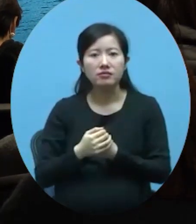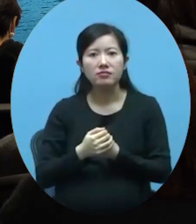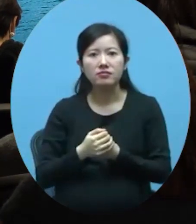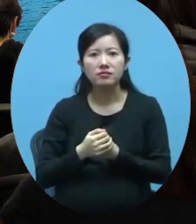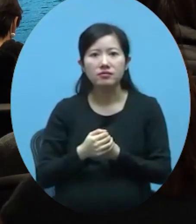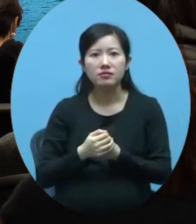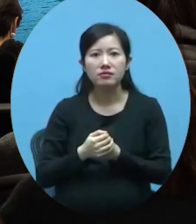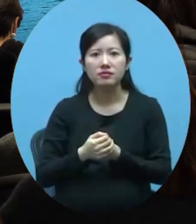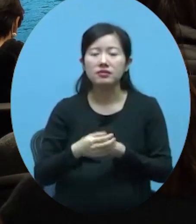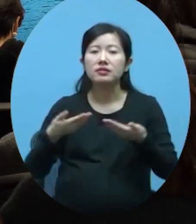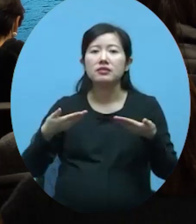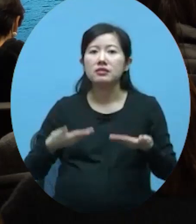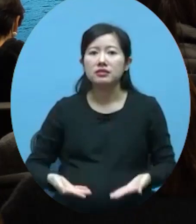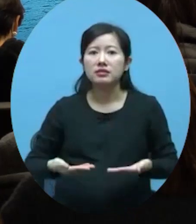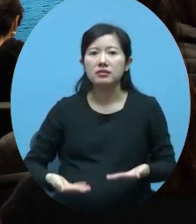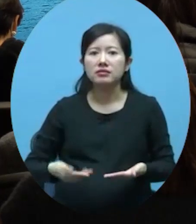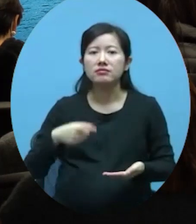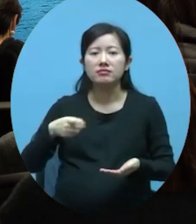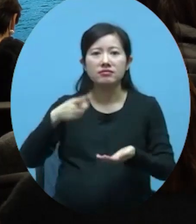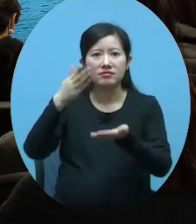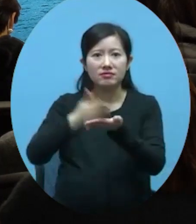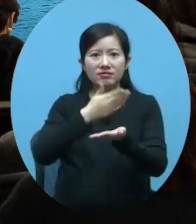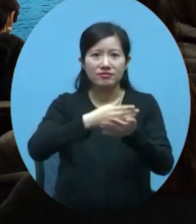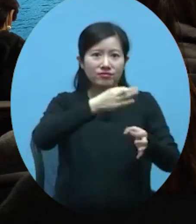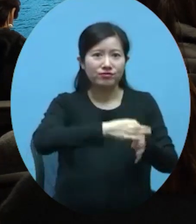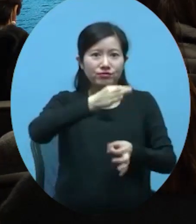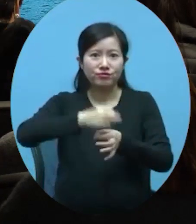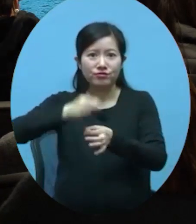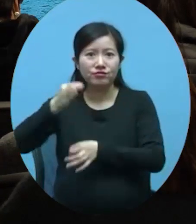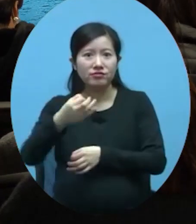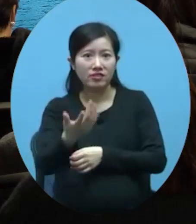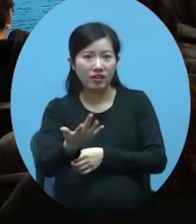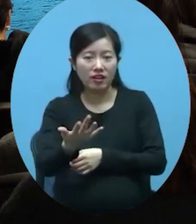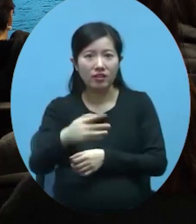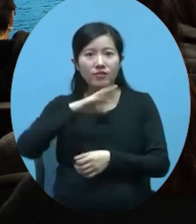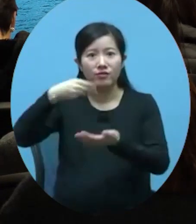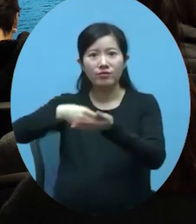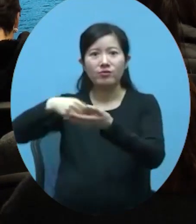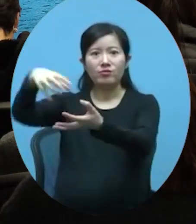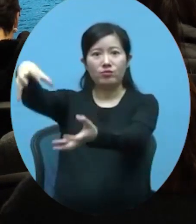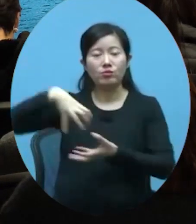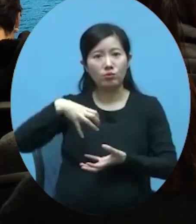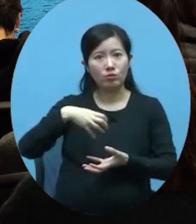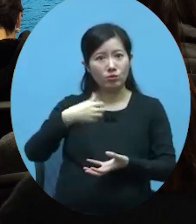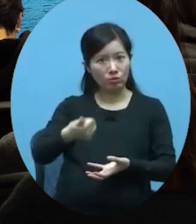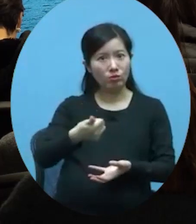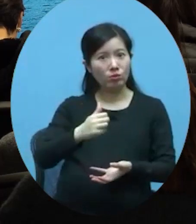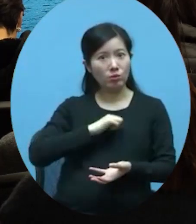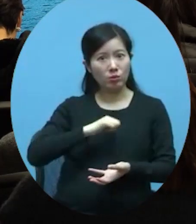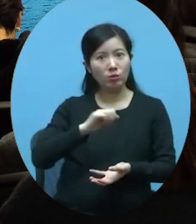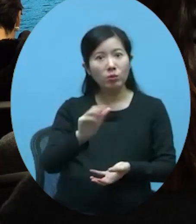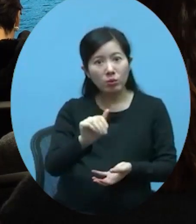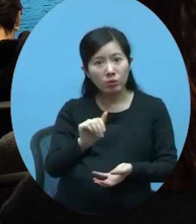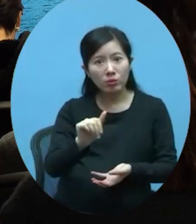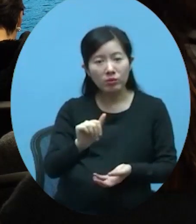你们现在有多少试试器够不够呢还有现在买回来有没有问题觉得能否应付到呢